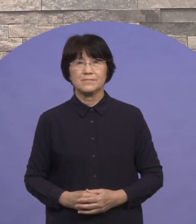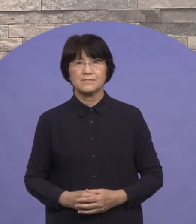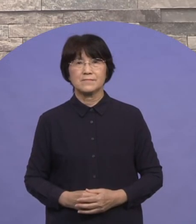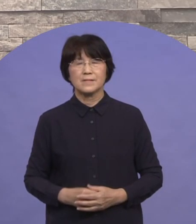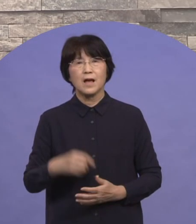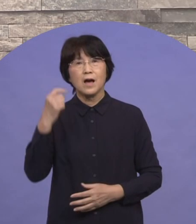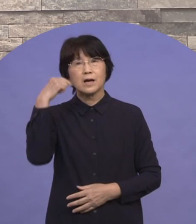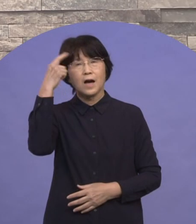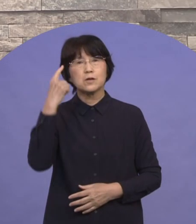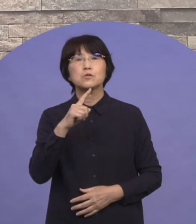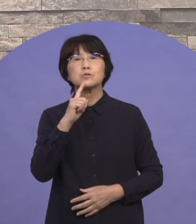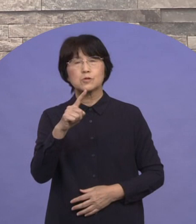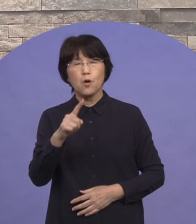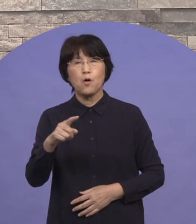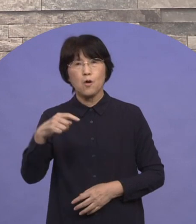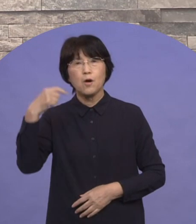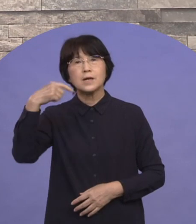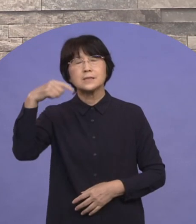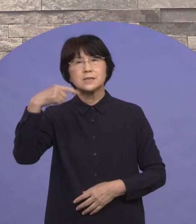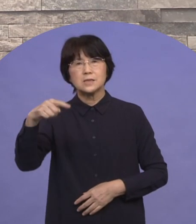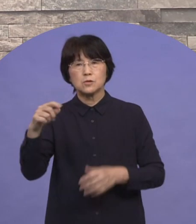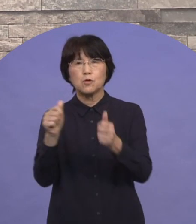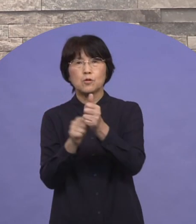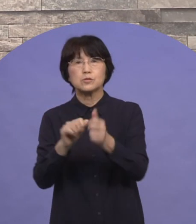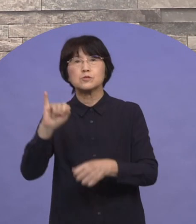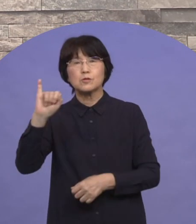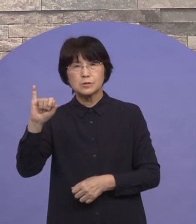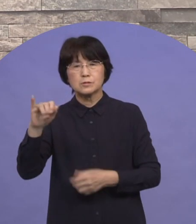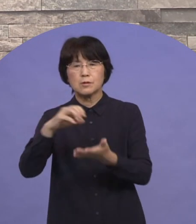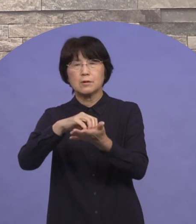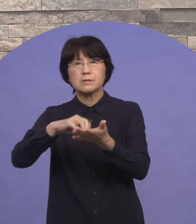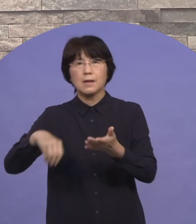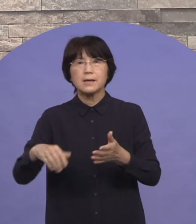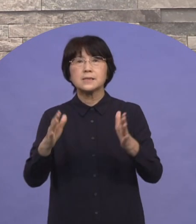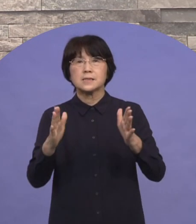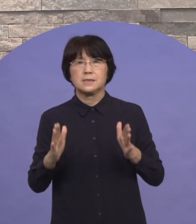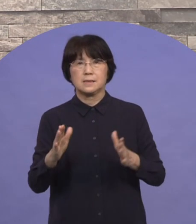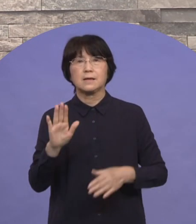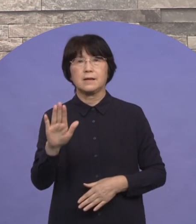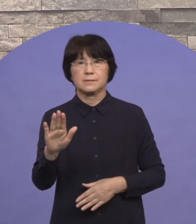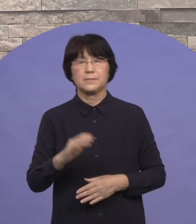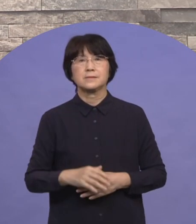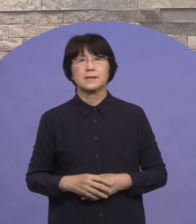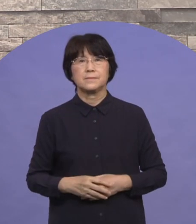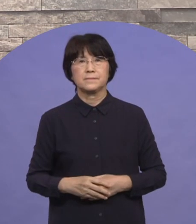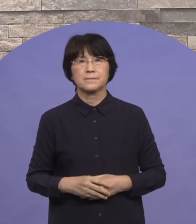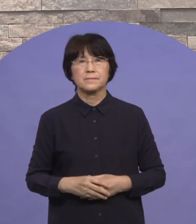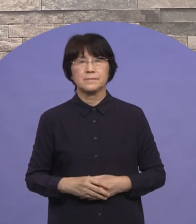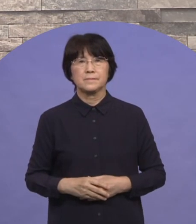外国語指導助手 ALT の退任式が行われました。